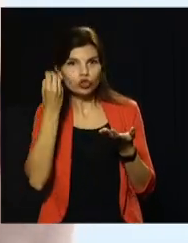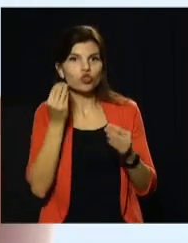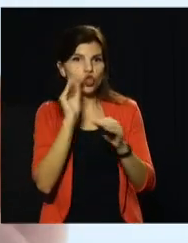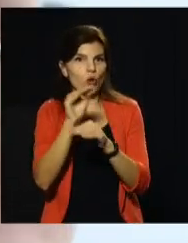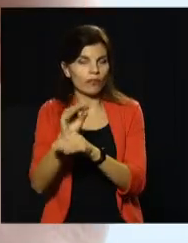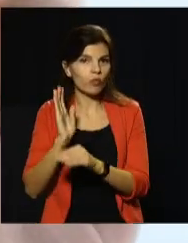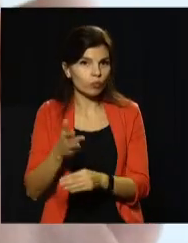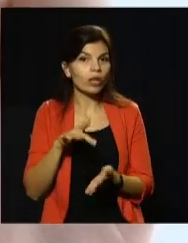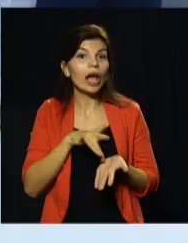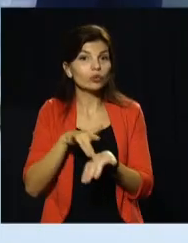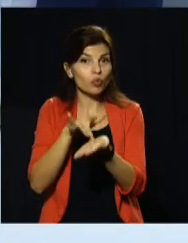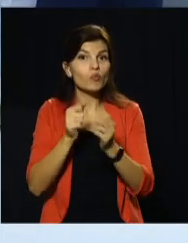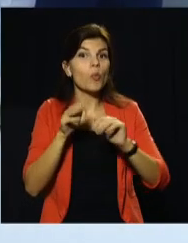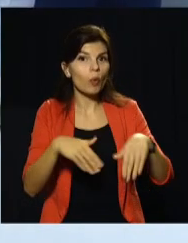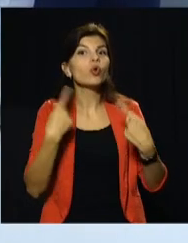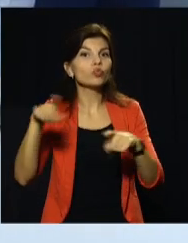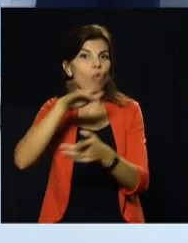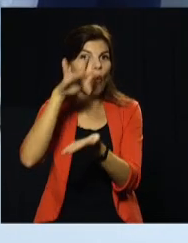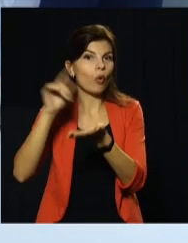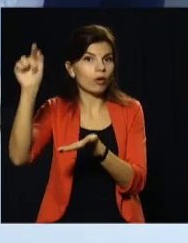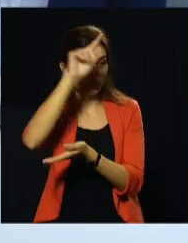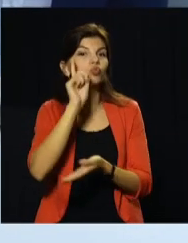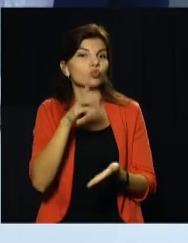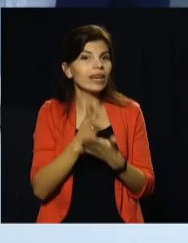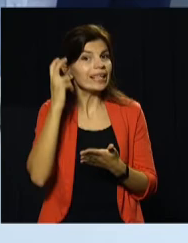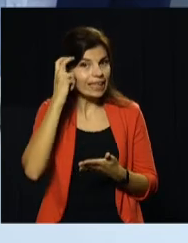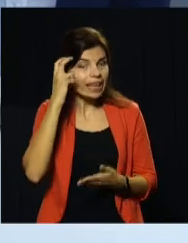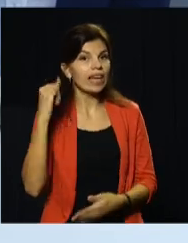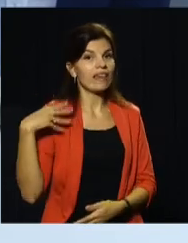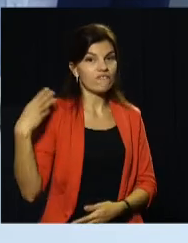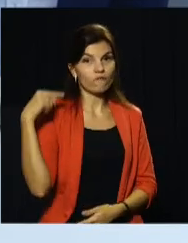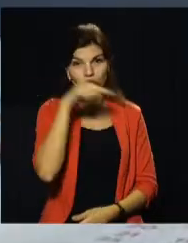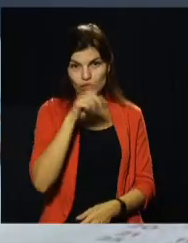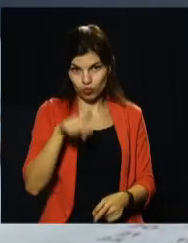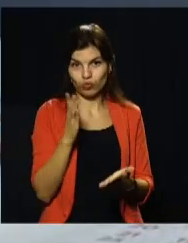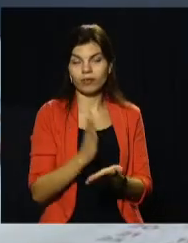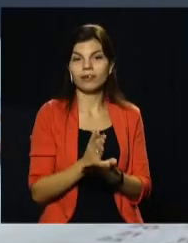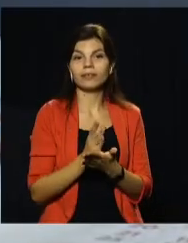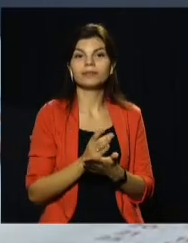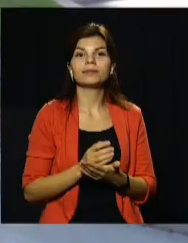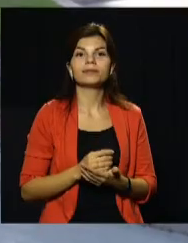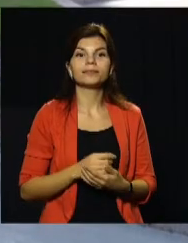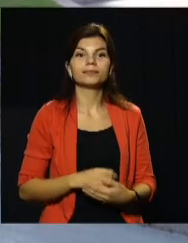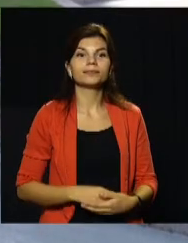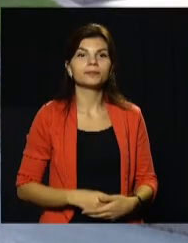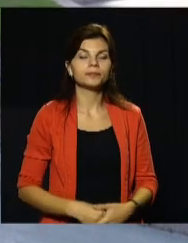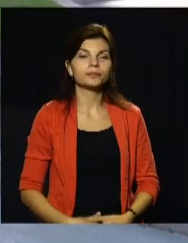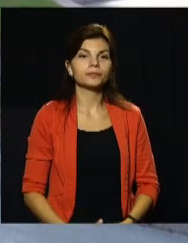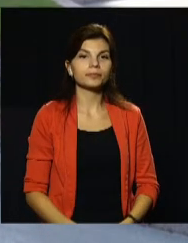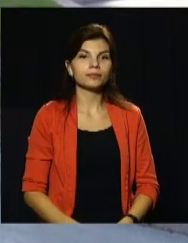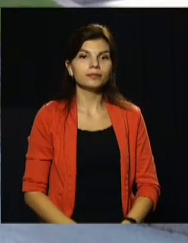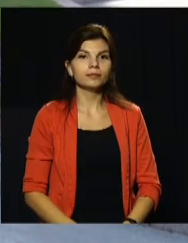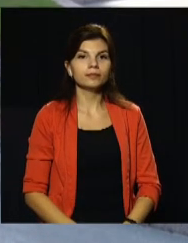Такі екскурсії можна пройти і в інших містах України, зокрема Києві та Львові. Олександра Філь, Василь Самовар, Open News,